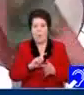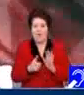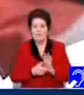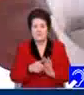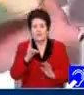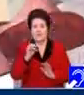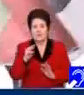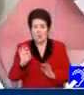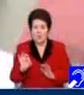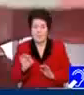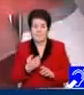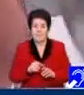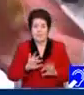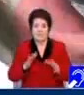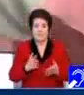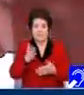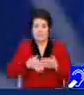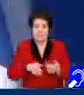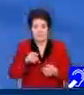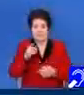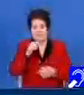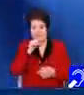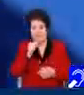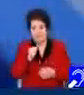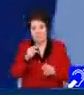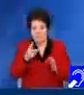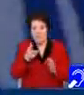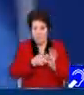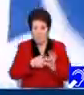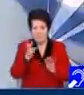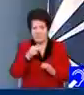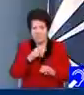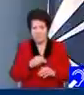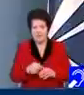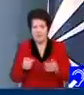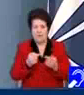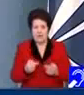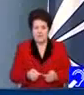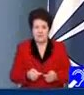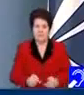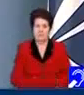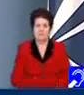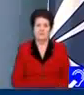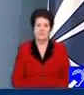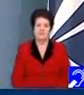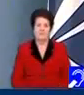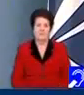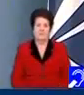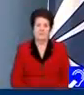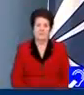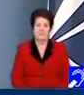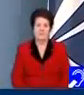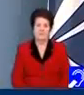legătură NATO, iar evenimentul are loc la sfârșitul anului, pe 8 decembrie mai exact. Our partnership focused on improving the